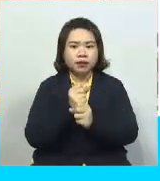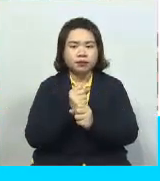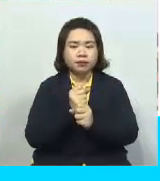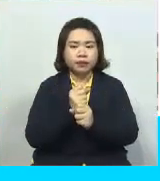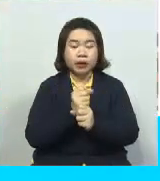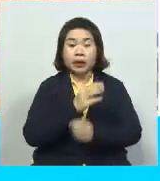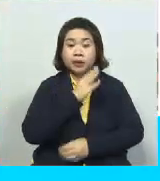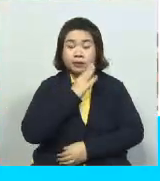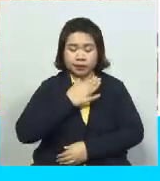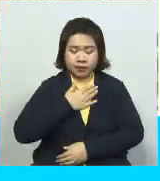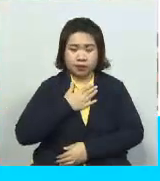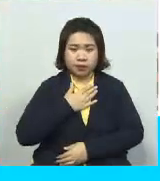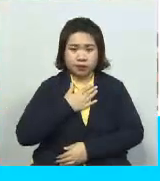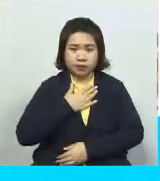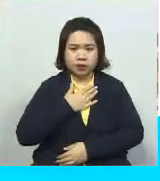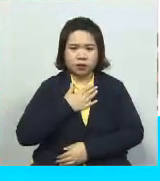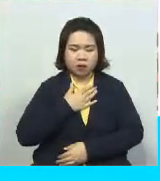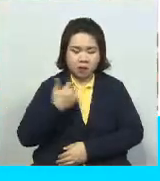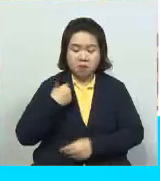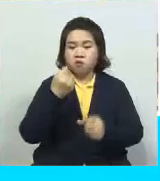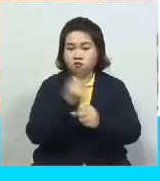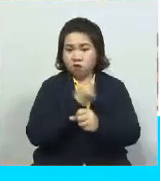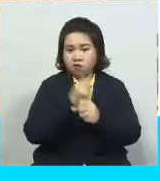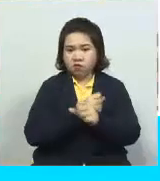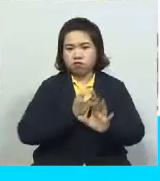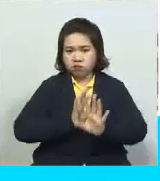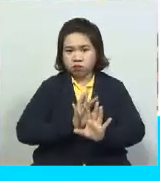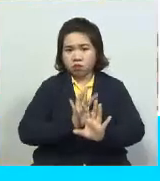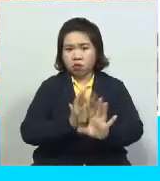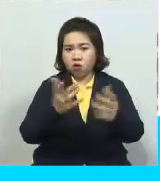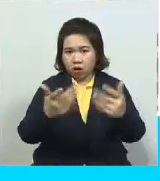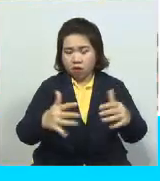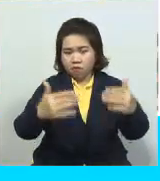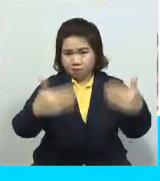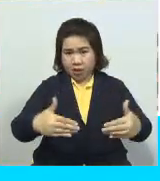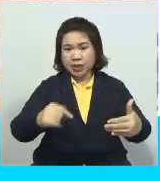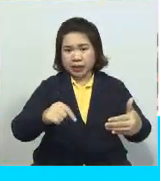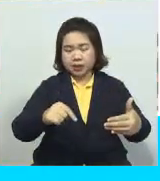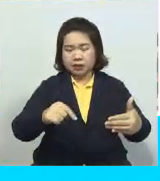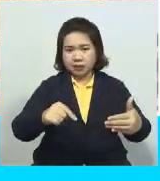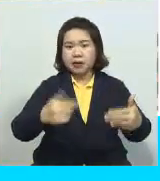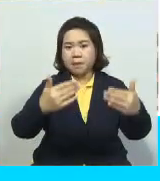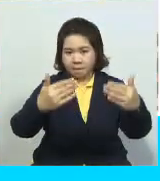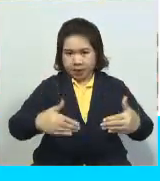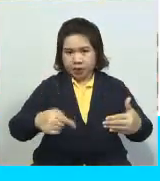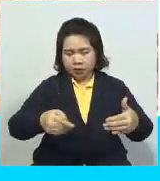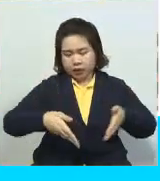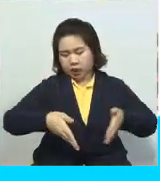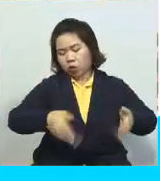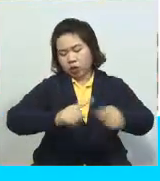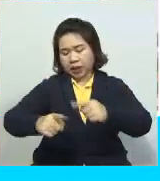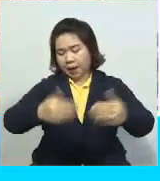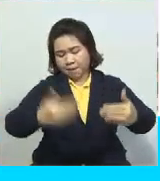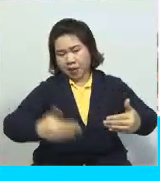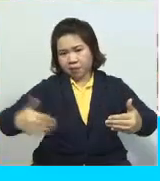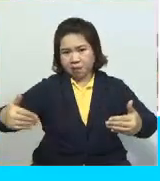เมื่อเราทำการซักซ้อมนะครับก็จะปิดการจราจรเลยนะครับจะปิดการจราจรซึ่งก็